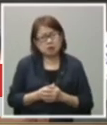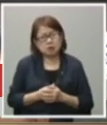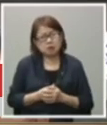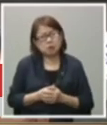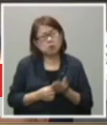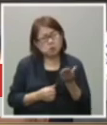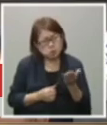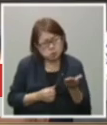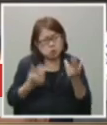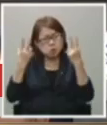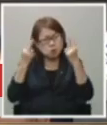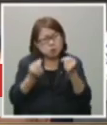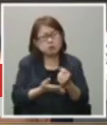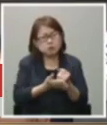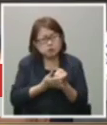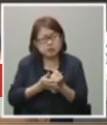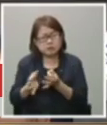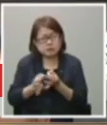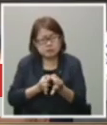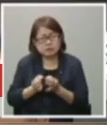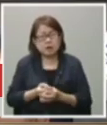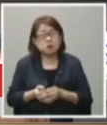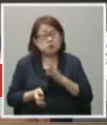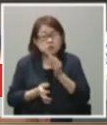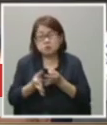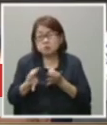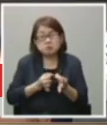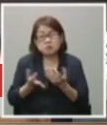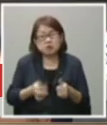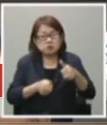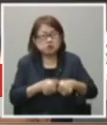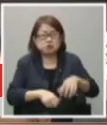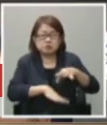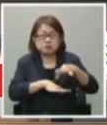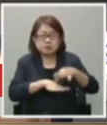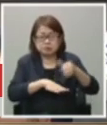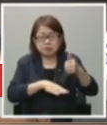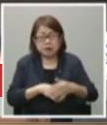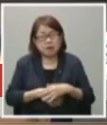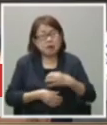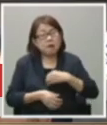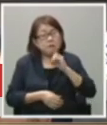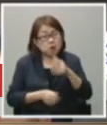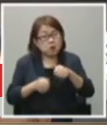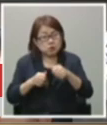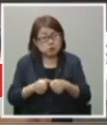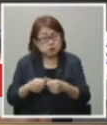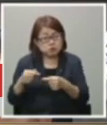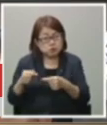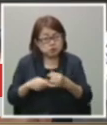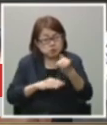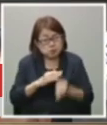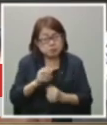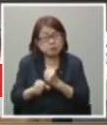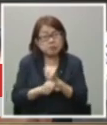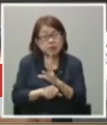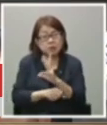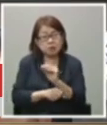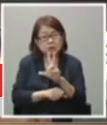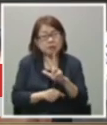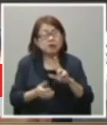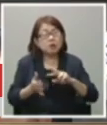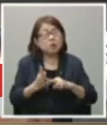ครับเพราะท่านอยู่ไม่ได้แน่ครับผมเรียนท่านนายกว่าถ้าท่านอยู่ได้ปี63ท่านเก่งมากครับ พราะข